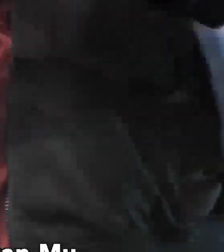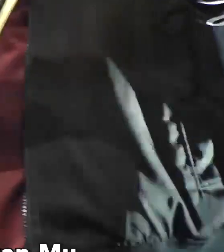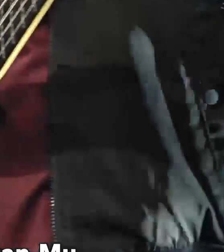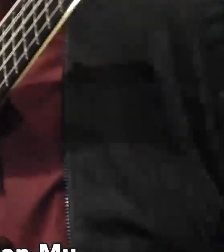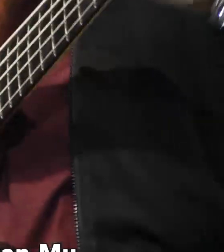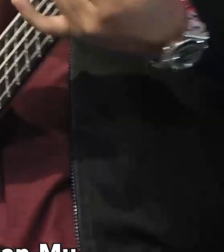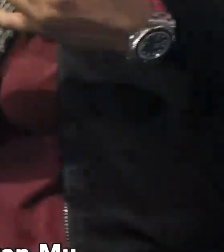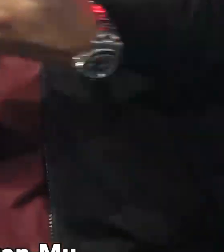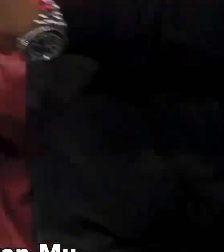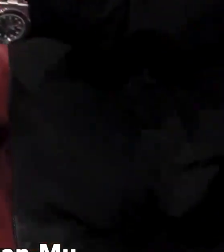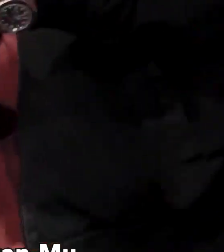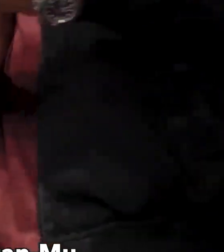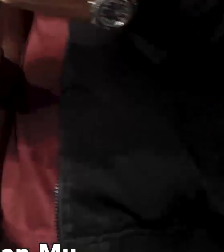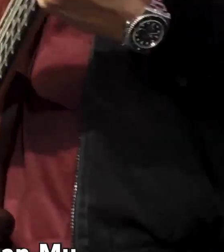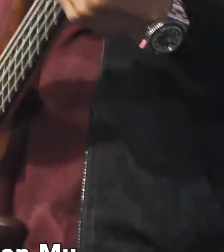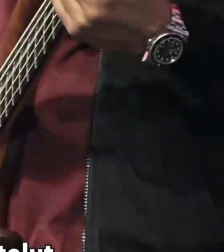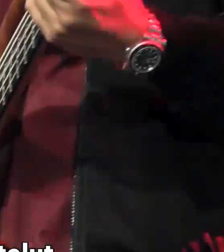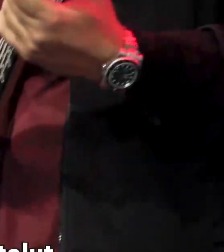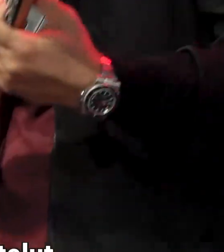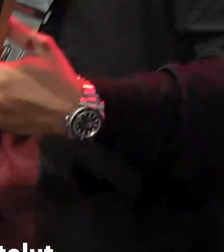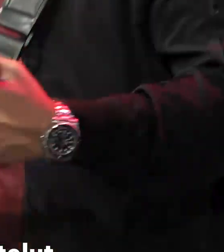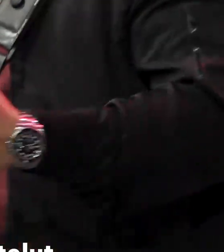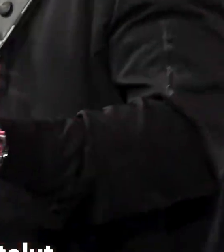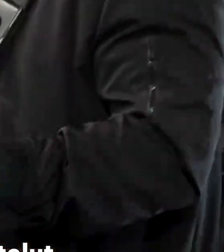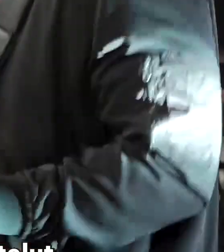Kibarkan panji keselamatanmu